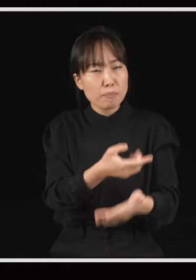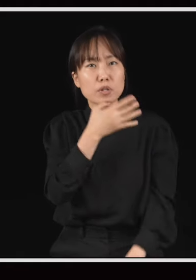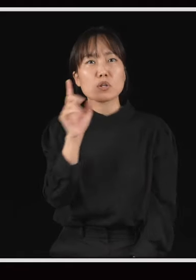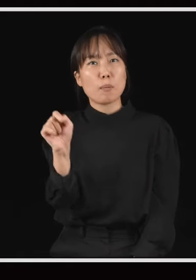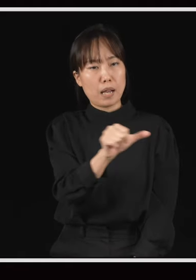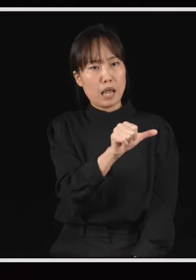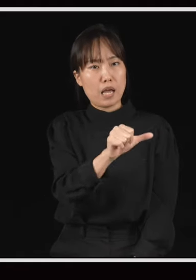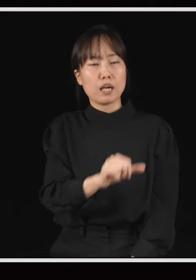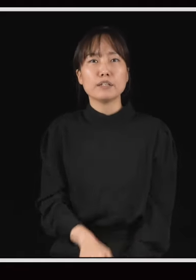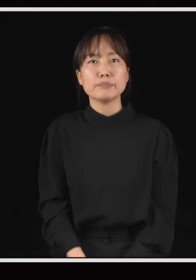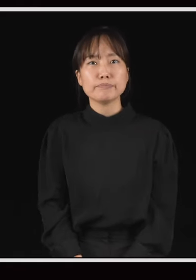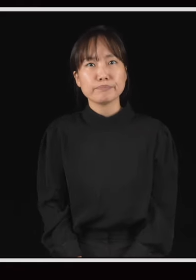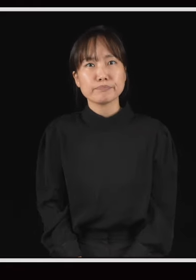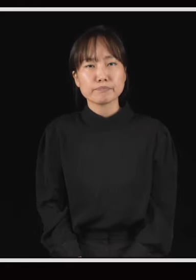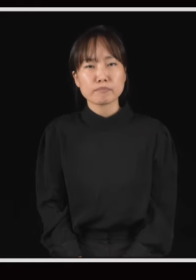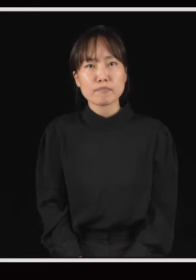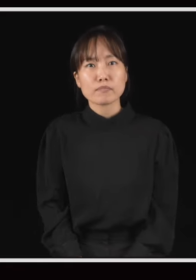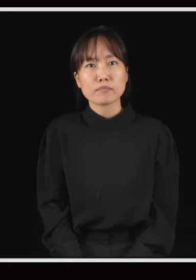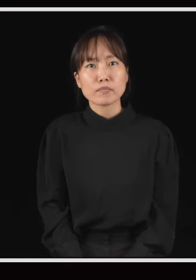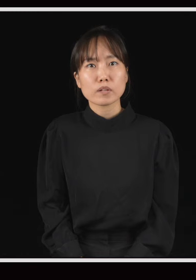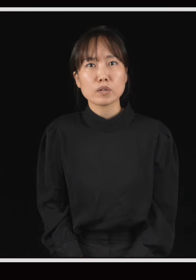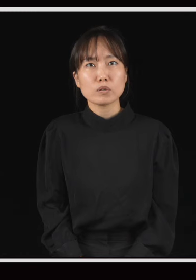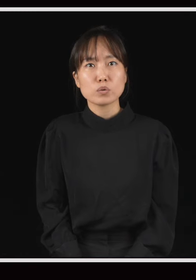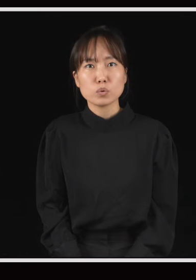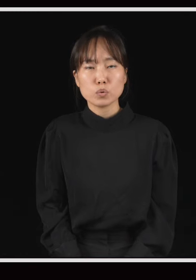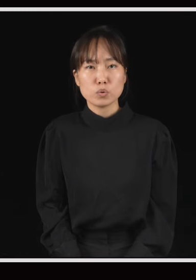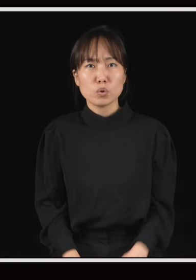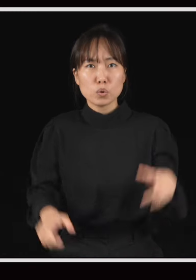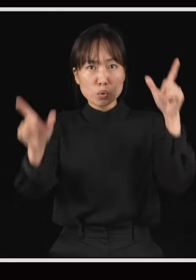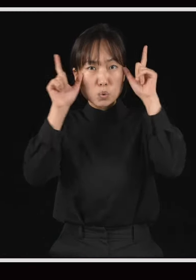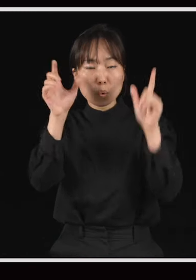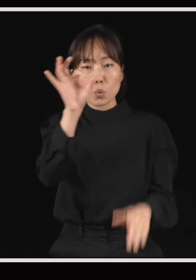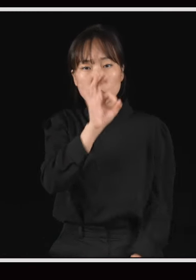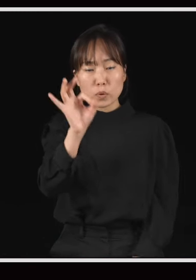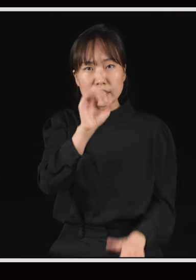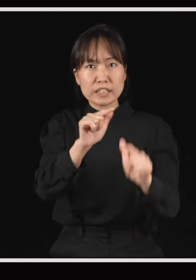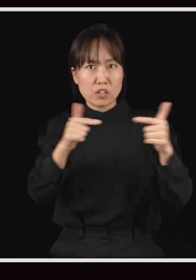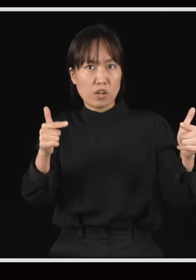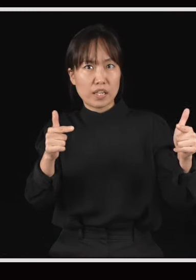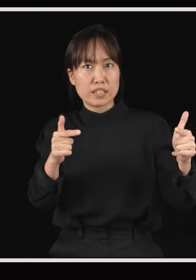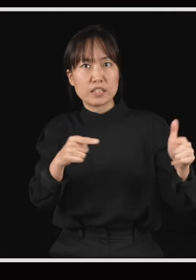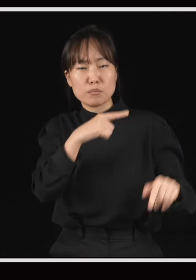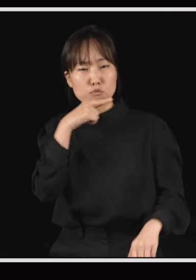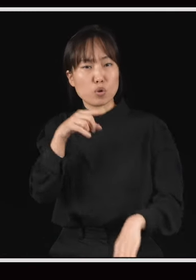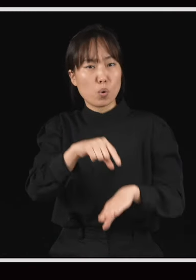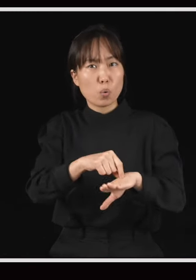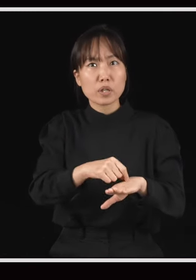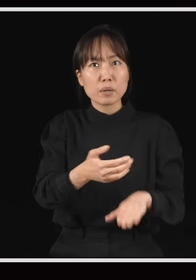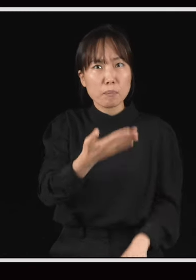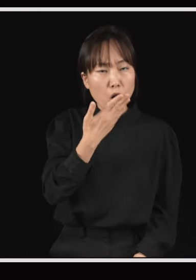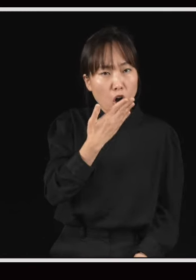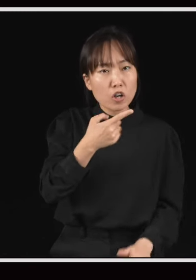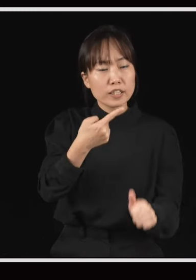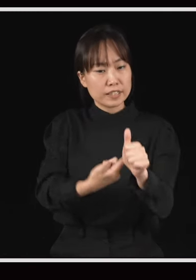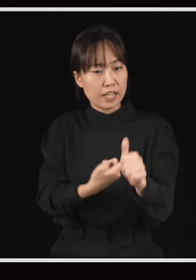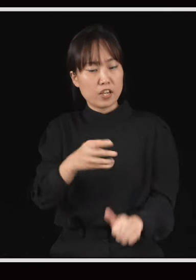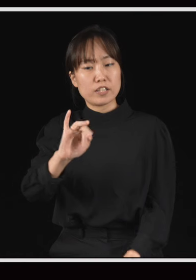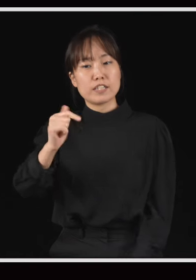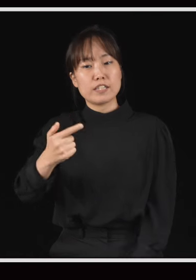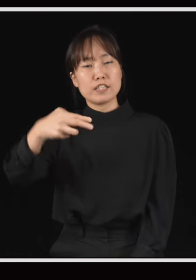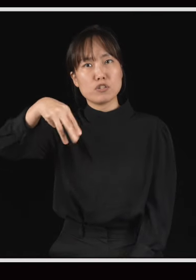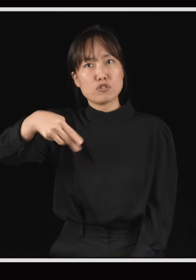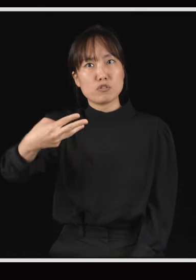그러면 고단백 시기를 하면 노화 속도가 가속됩니다. 특히 동물성 단백을 많이 먹고 붉은 고기를 많이 먹으면 인슐린 저항성도 나빠지고